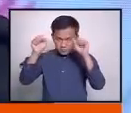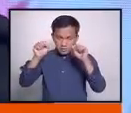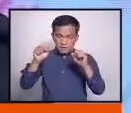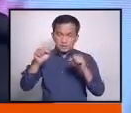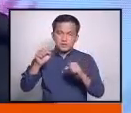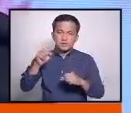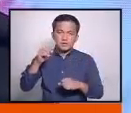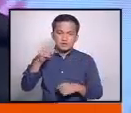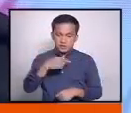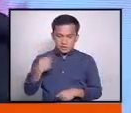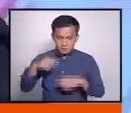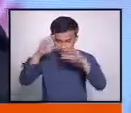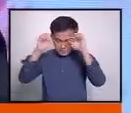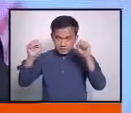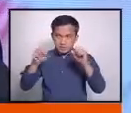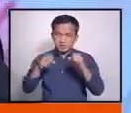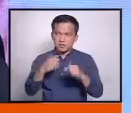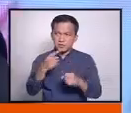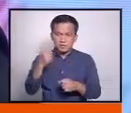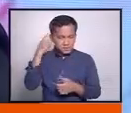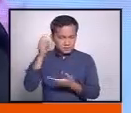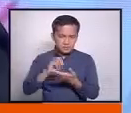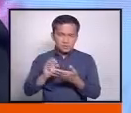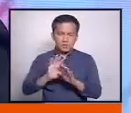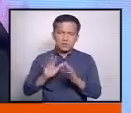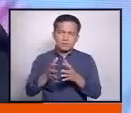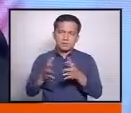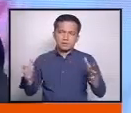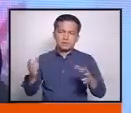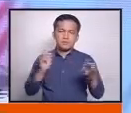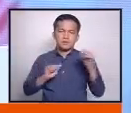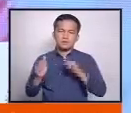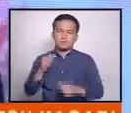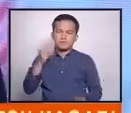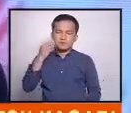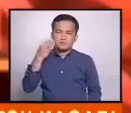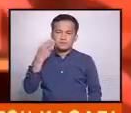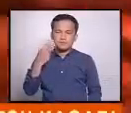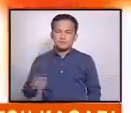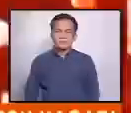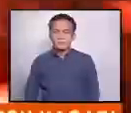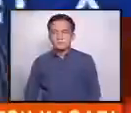Pero ayon sa kalihim, hindi na ito dapat pang palakihin. Umaaksyon si Maricel Halili.